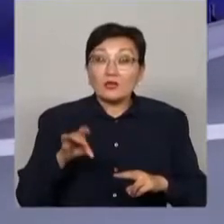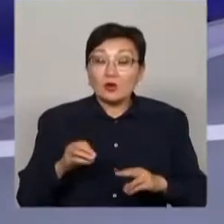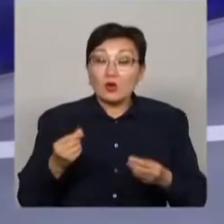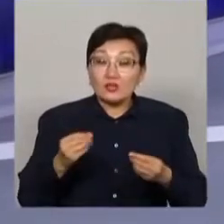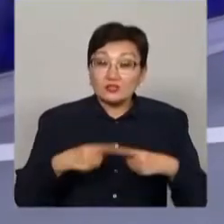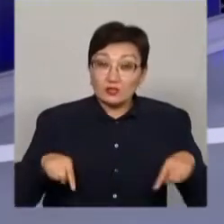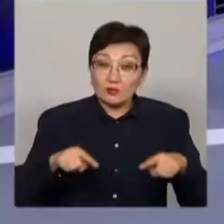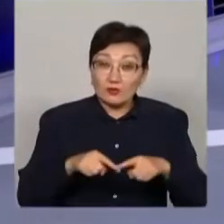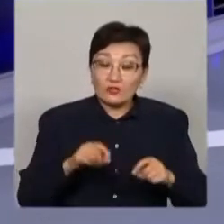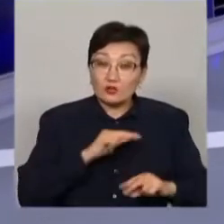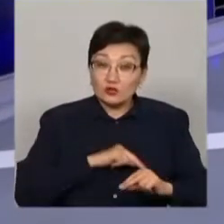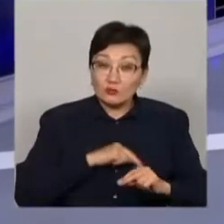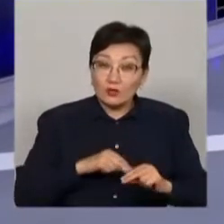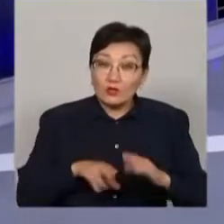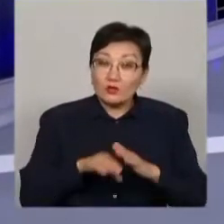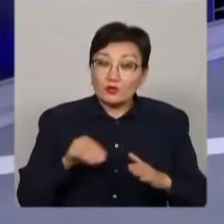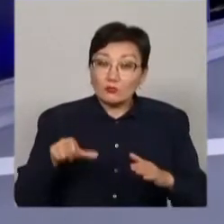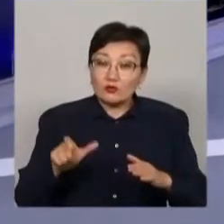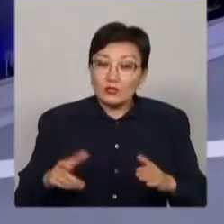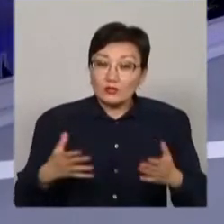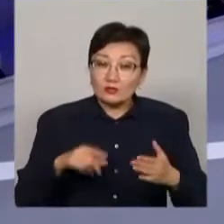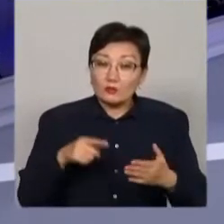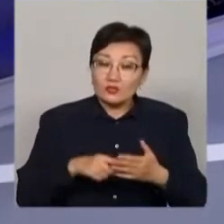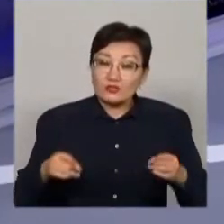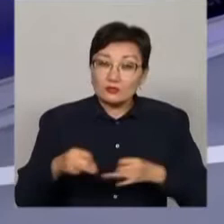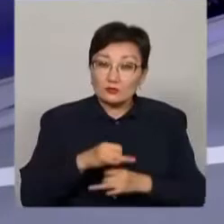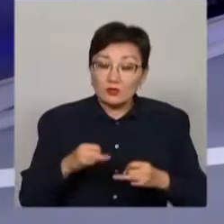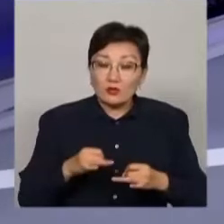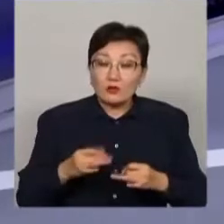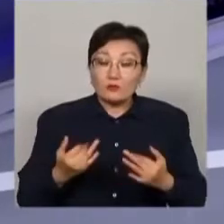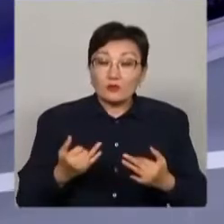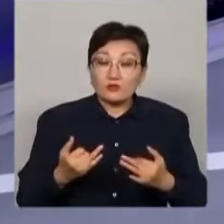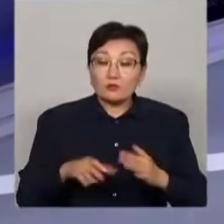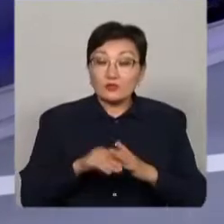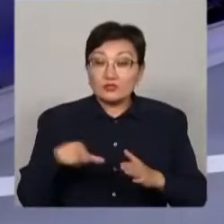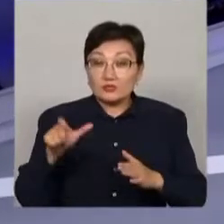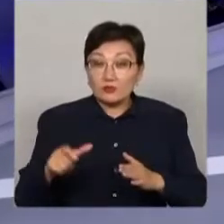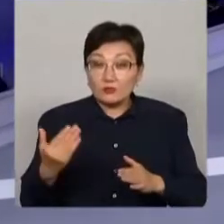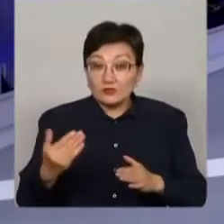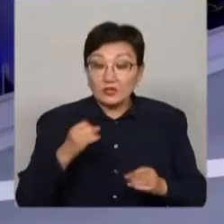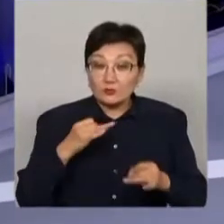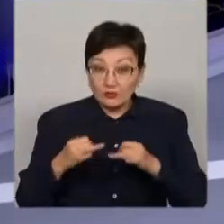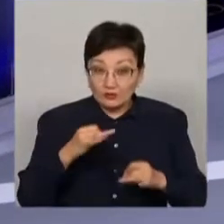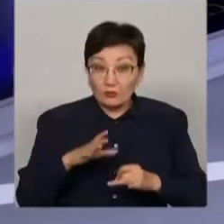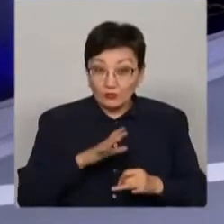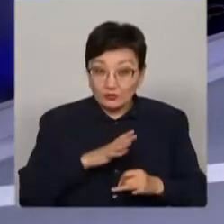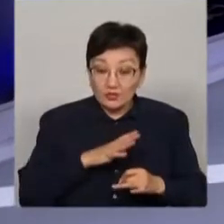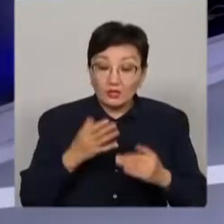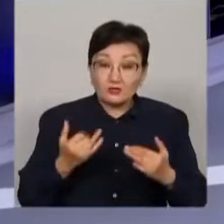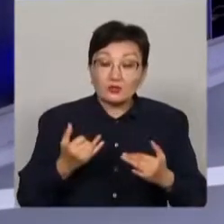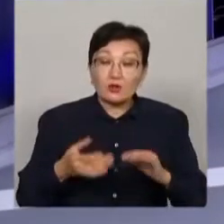туралы мәжілісте тағы не айтылды? Қайрат, енді бұл мәселені көптің алдында көтерген депутаттың өзімен де тілдесіп көрген едік.